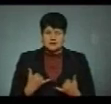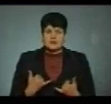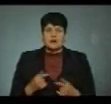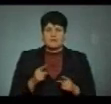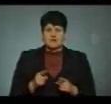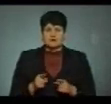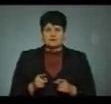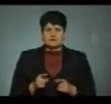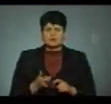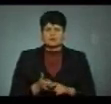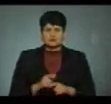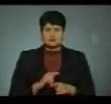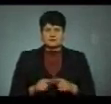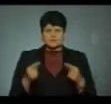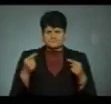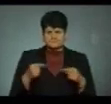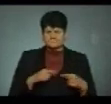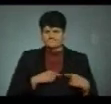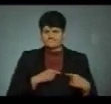різкого розчарування. Але це